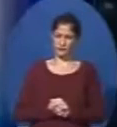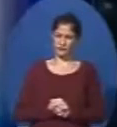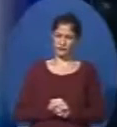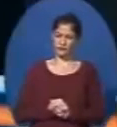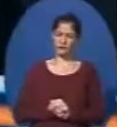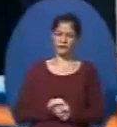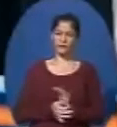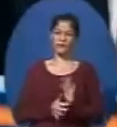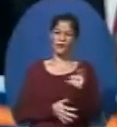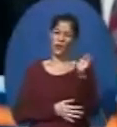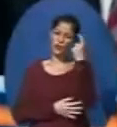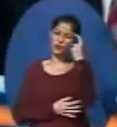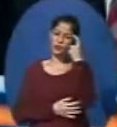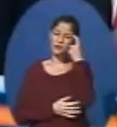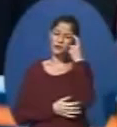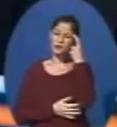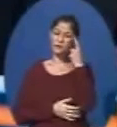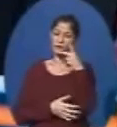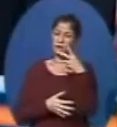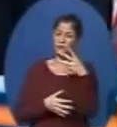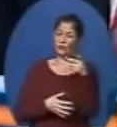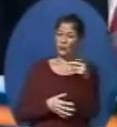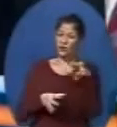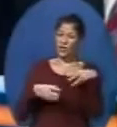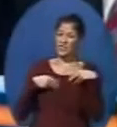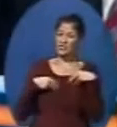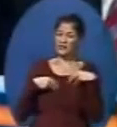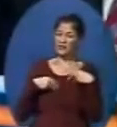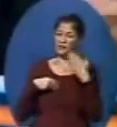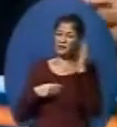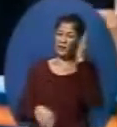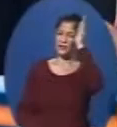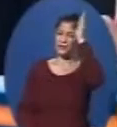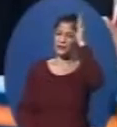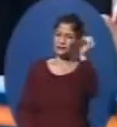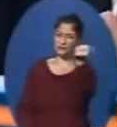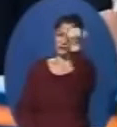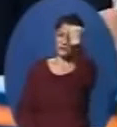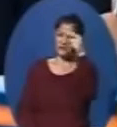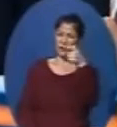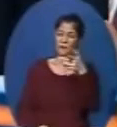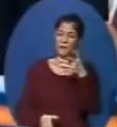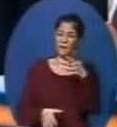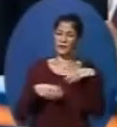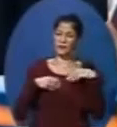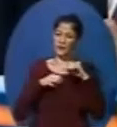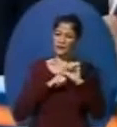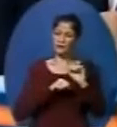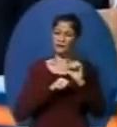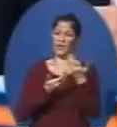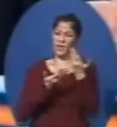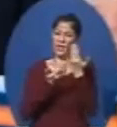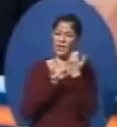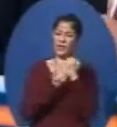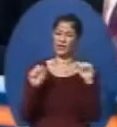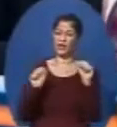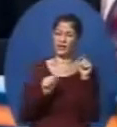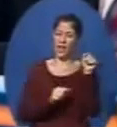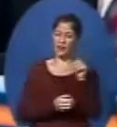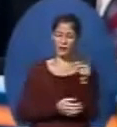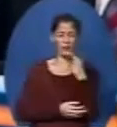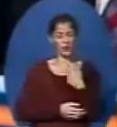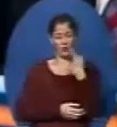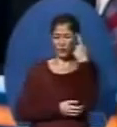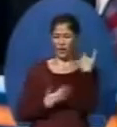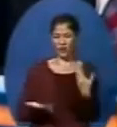ויצחק, מה אתה אומר? אם בכל זאת תהיה נכונות כזאת של אולמרט להביע חרטה, אז אתה בעד לתת לו חנינה? אני חושב שאין עילה משפטית